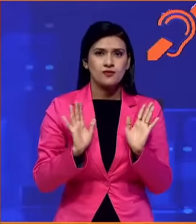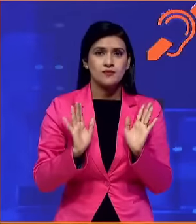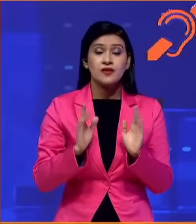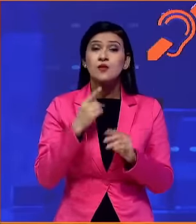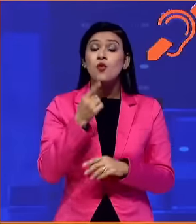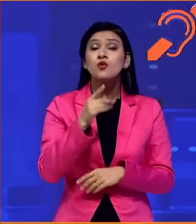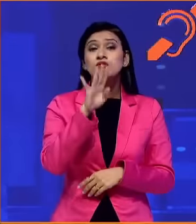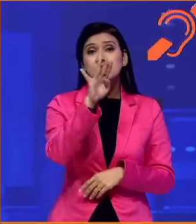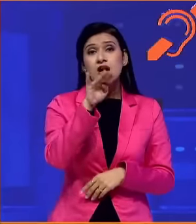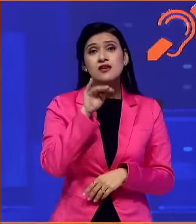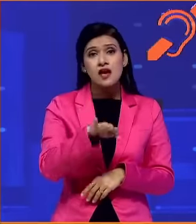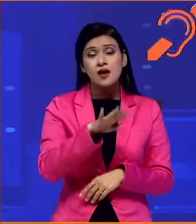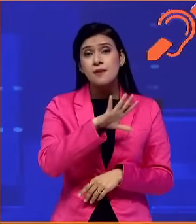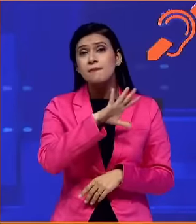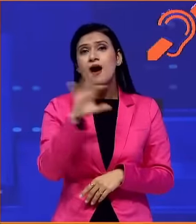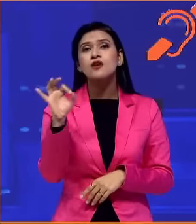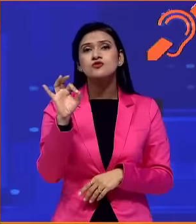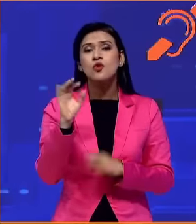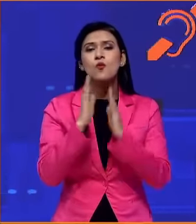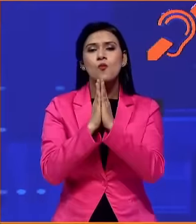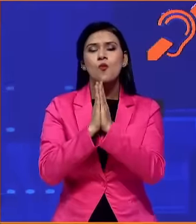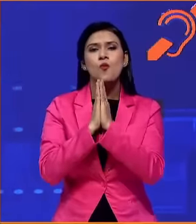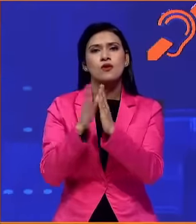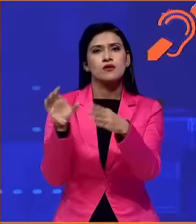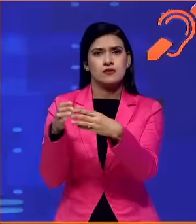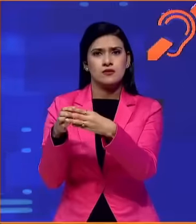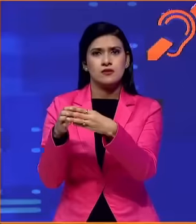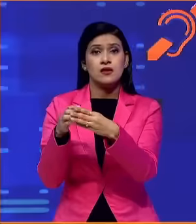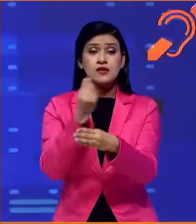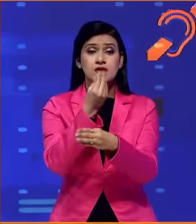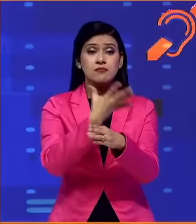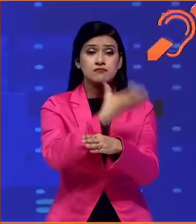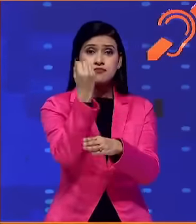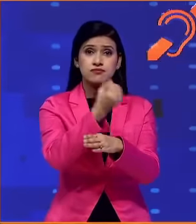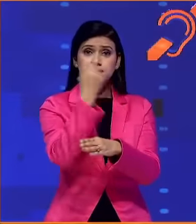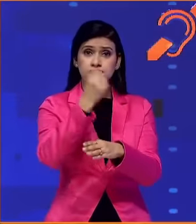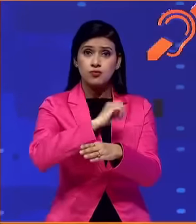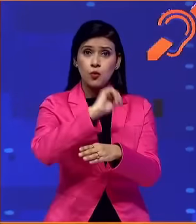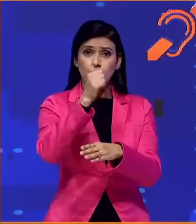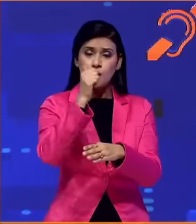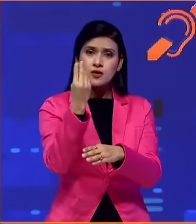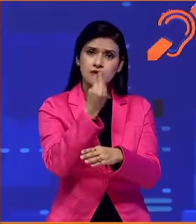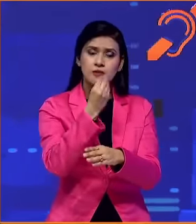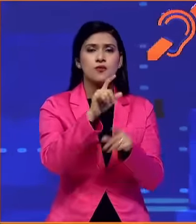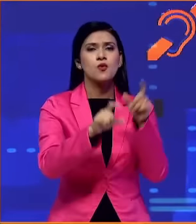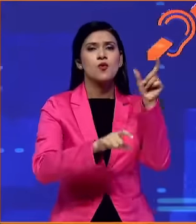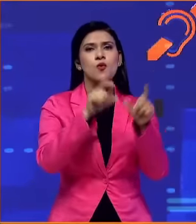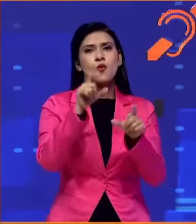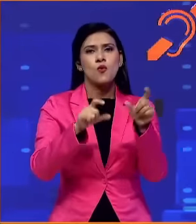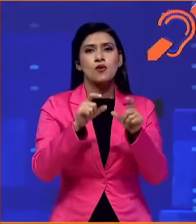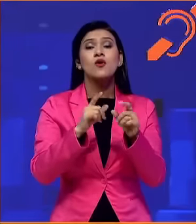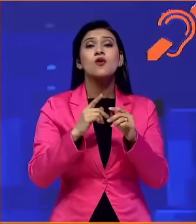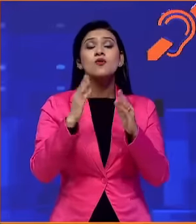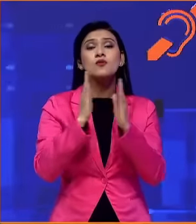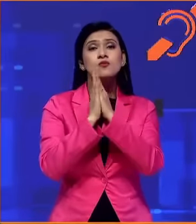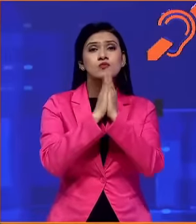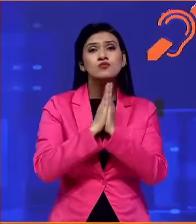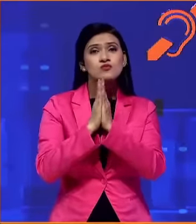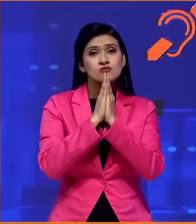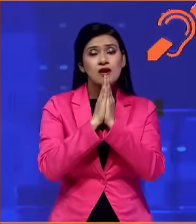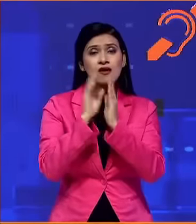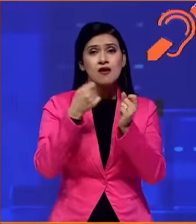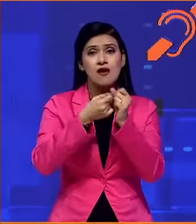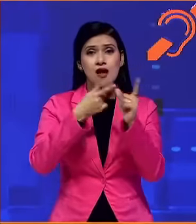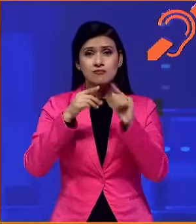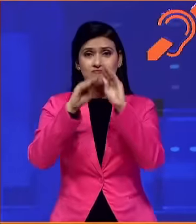औरऋषि,और दूसरी, विभिन्नक्षेत्रोंमेंकुछउपलब्धिहासिलकरचुकेलोग,क्योंकि यहएकअभिषेकसमारोहथा,और उसकेबाद,जैसा